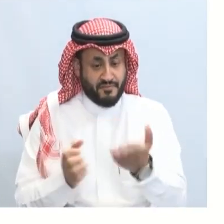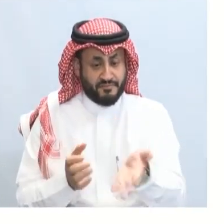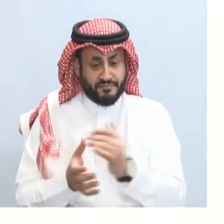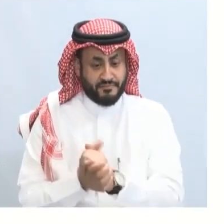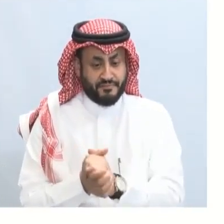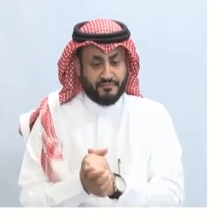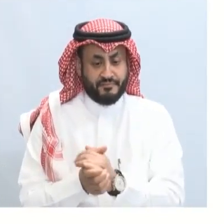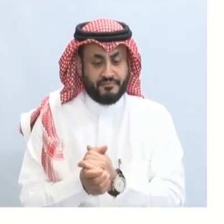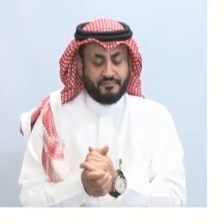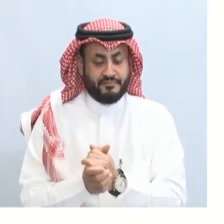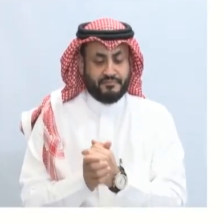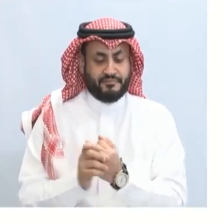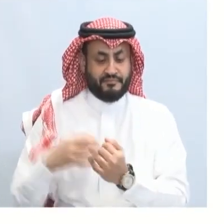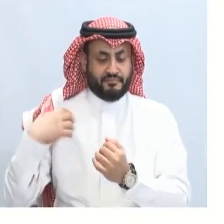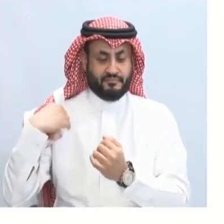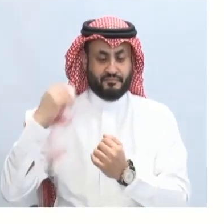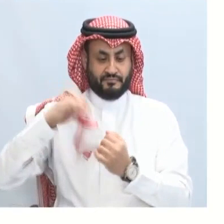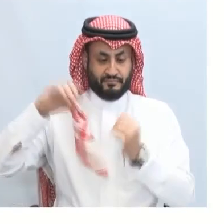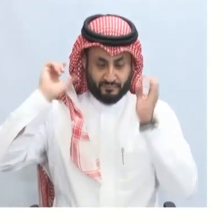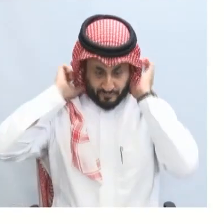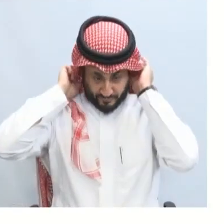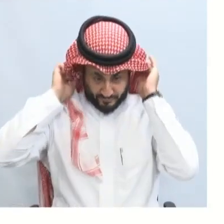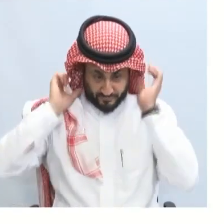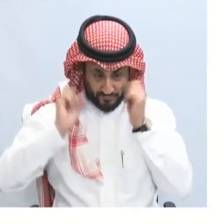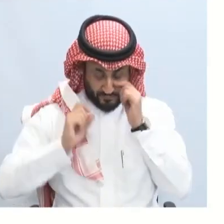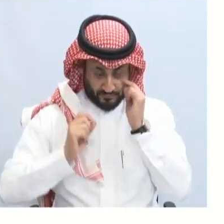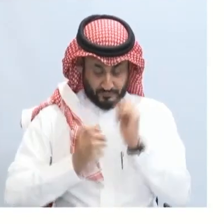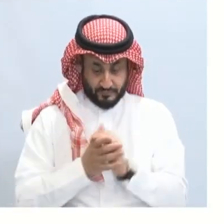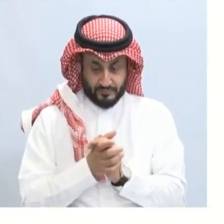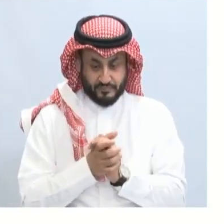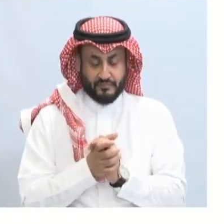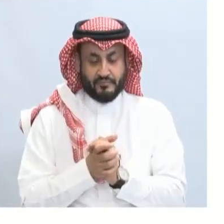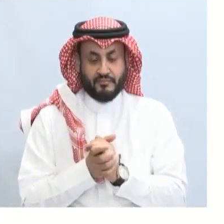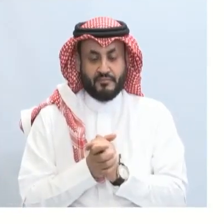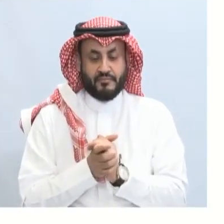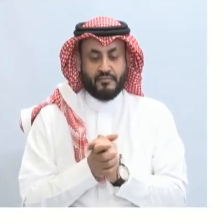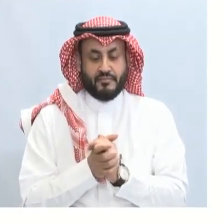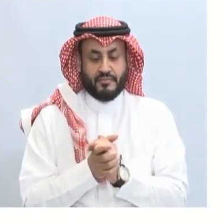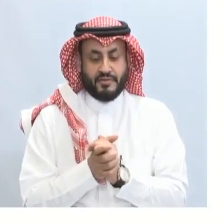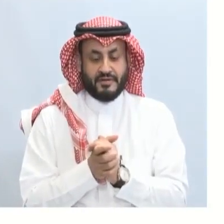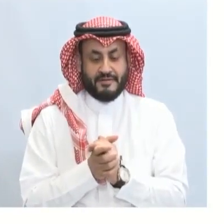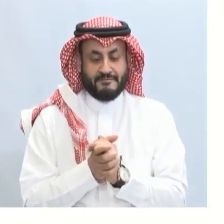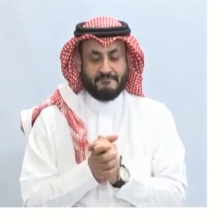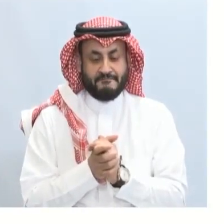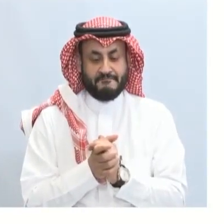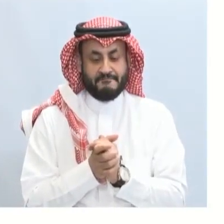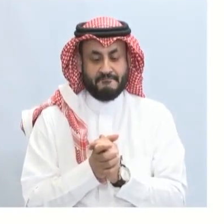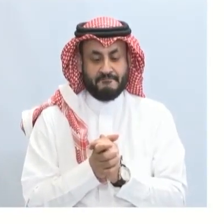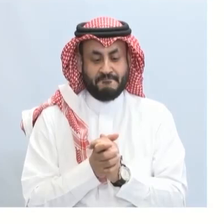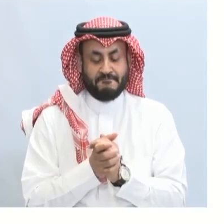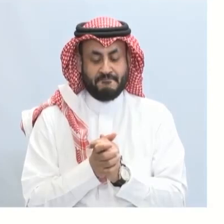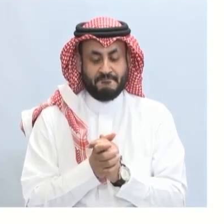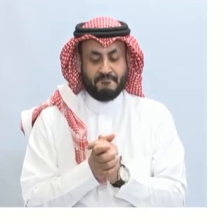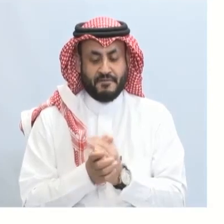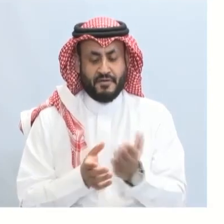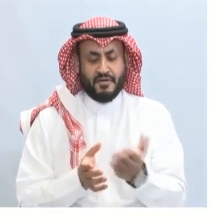الوطنيه وتعرفنا ايضا على المواطنه تعرفنا على مفهوم الانتماء الوطني هو